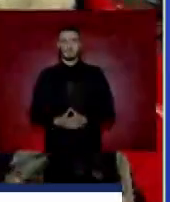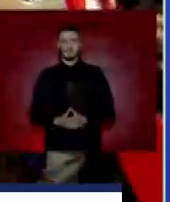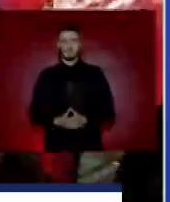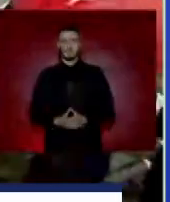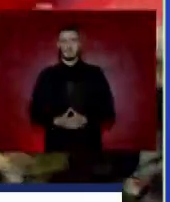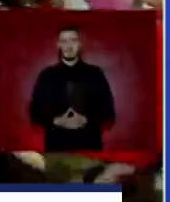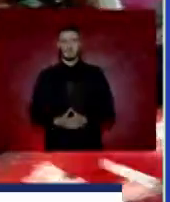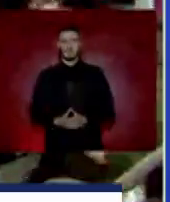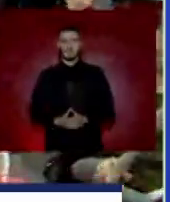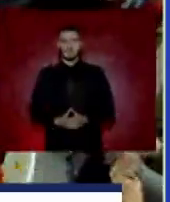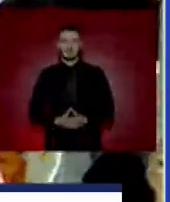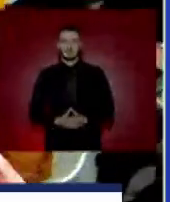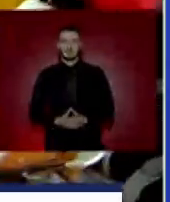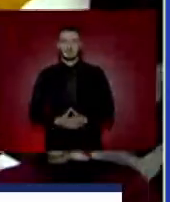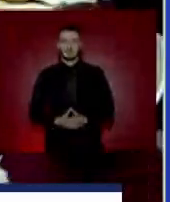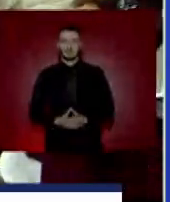τι απαντάτε σε αυτό?